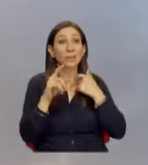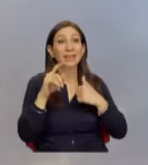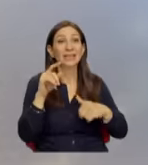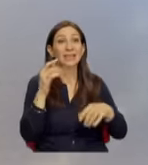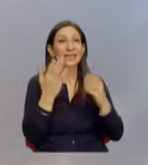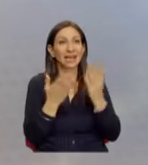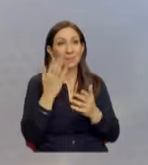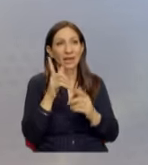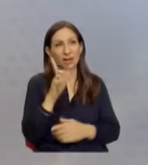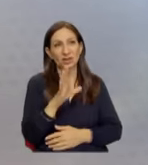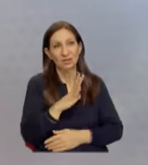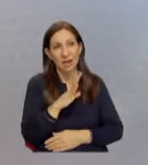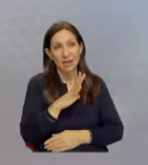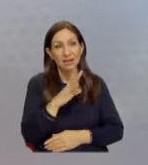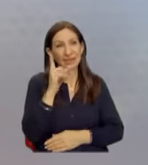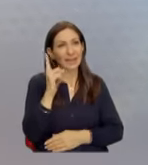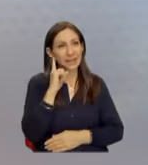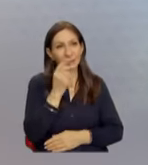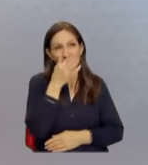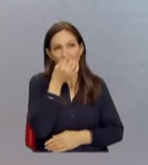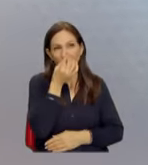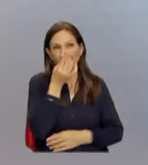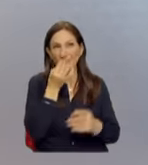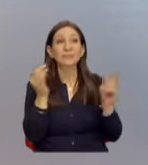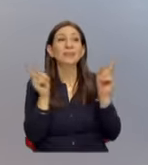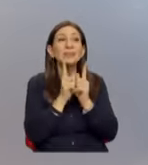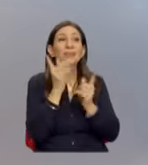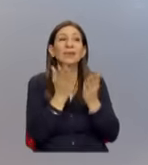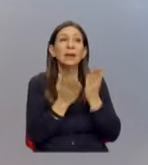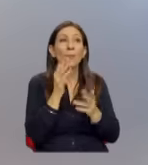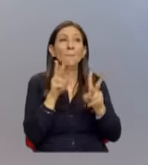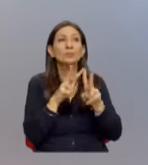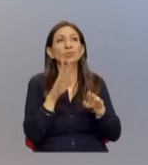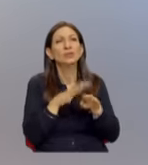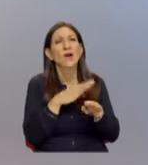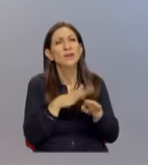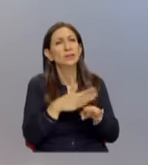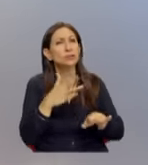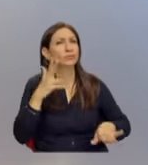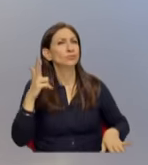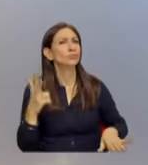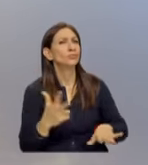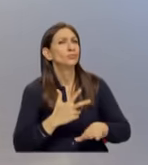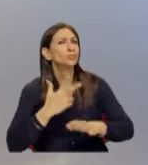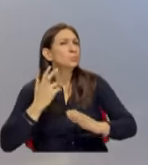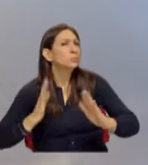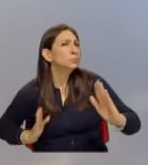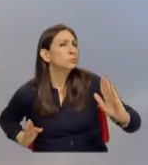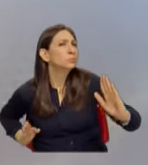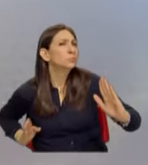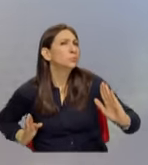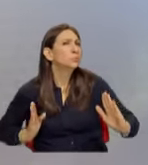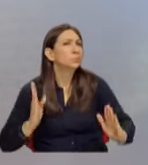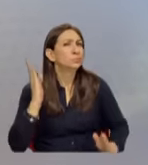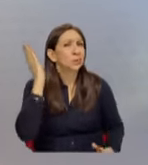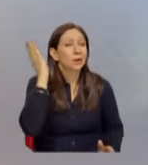analize ihtiyacı var. Deniz abi senden dinleyelim. Ya kısa bir analiz yapılabilir. Mansur Yavaş rüzgarı esti Ankara'da. Ya